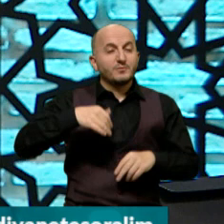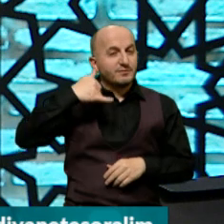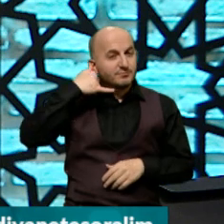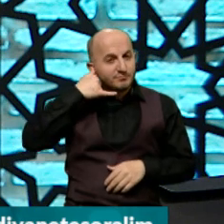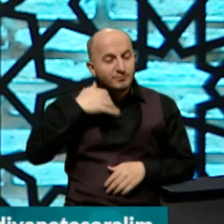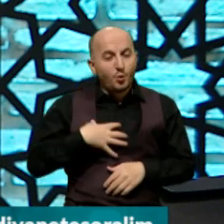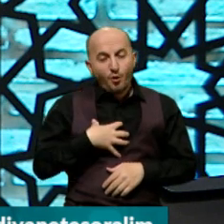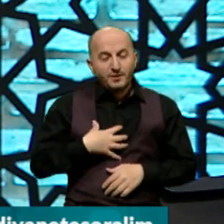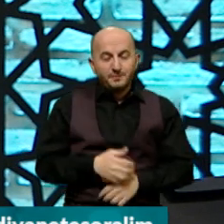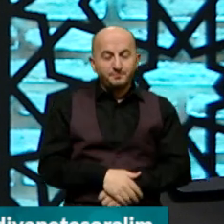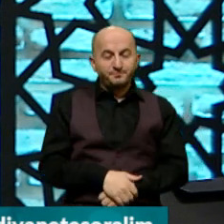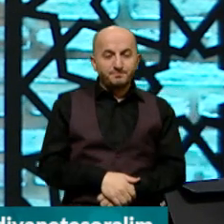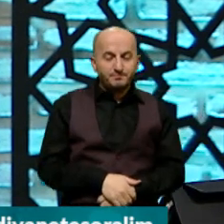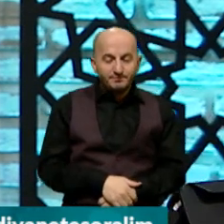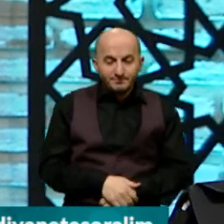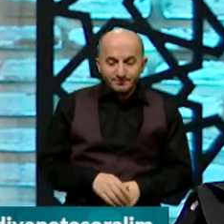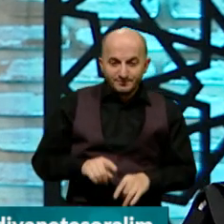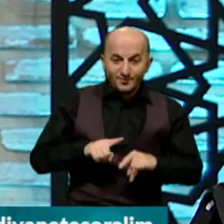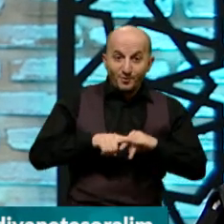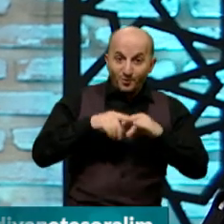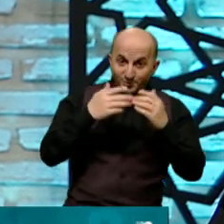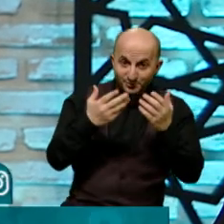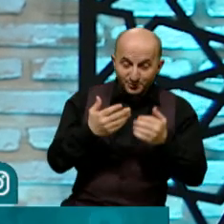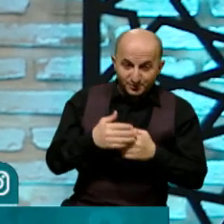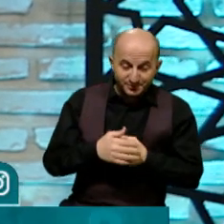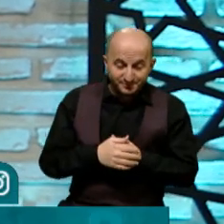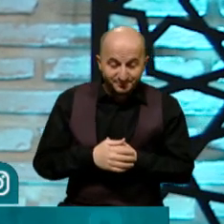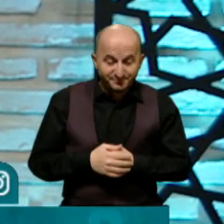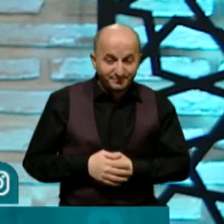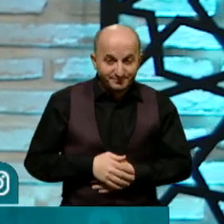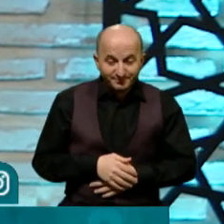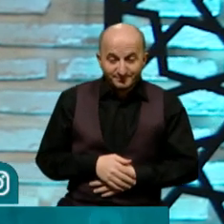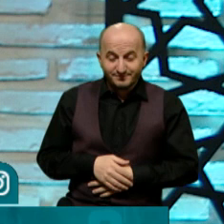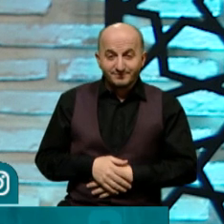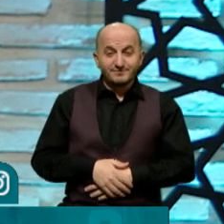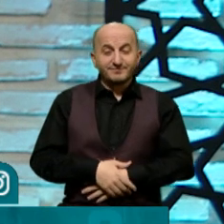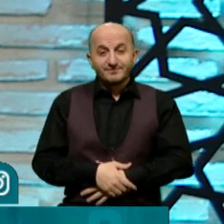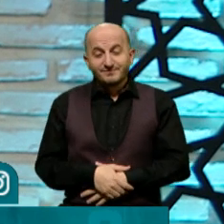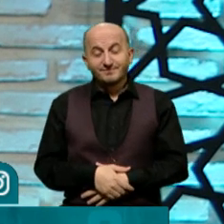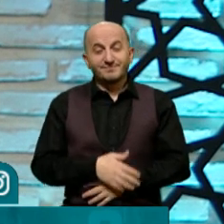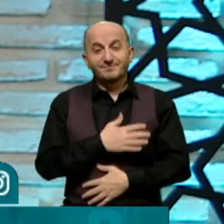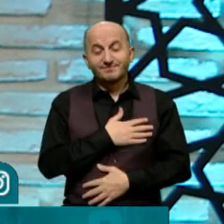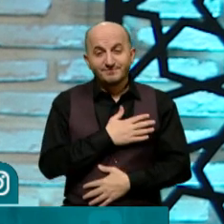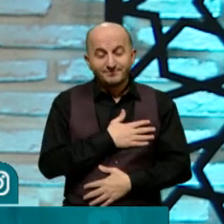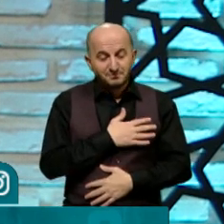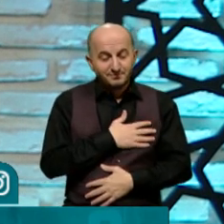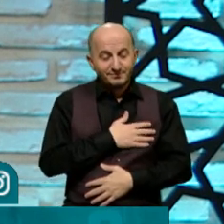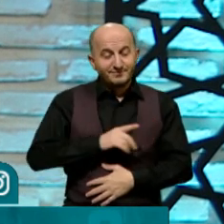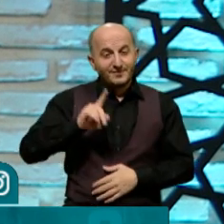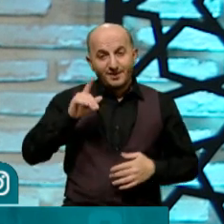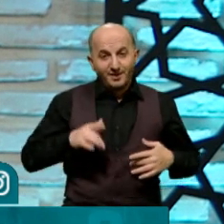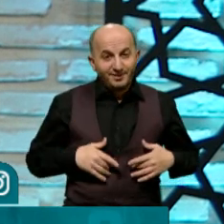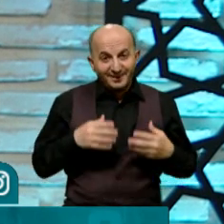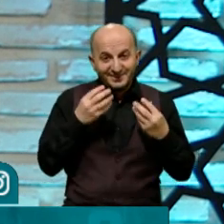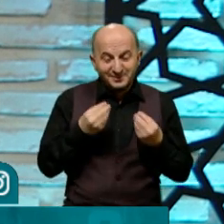attığımızda. Hoş geldiniz. Hoş bulduk abi. Safalar getirdin Mehmet abi. Sağ olun. Allah razı olsun. Sizden